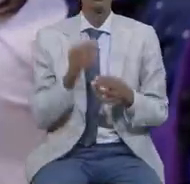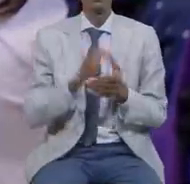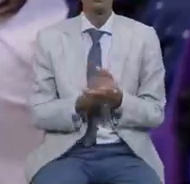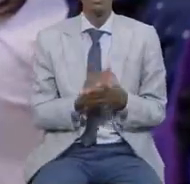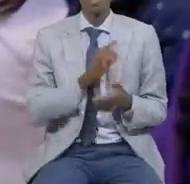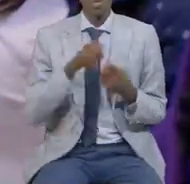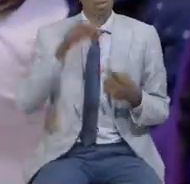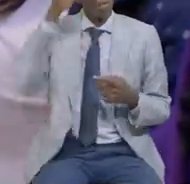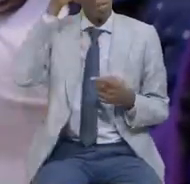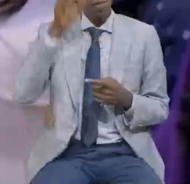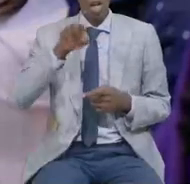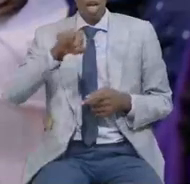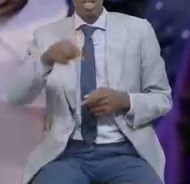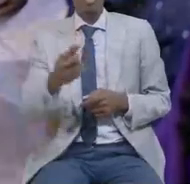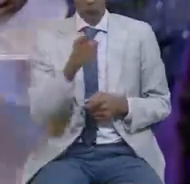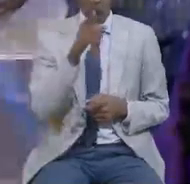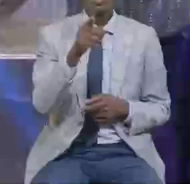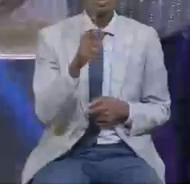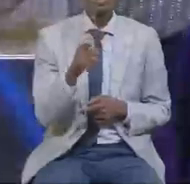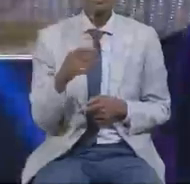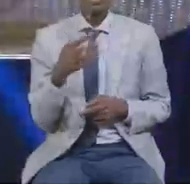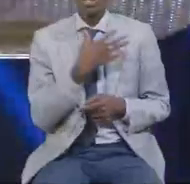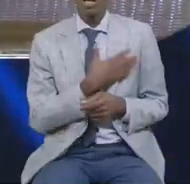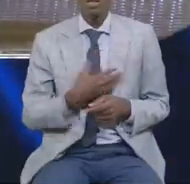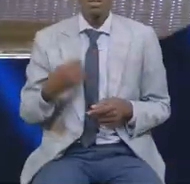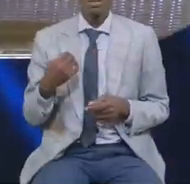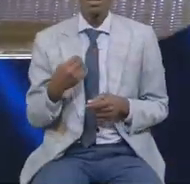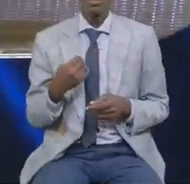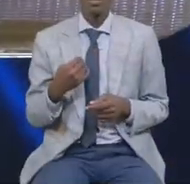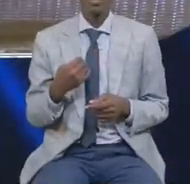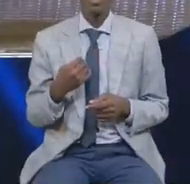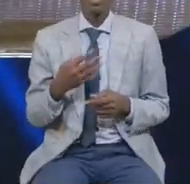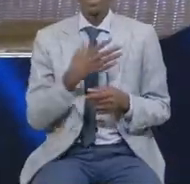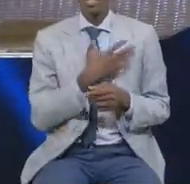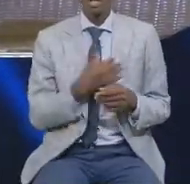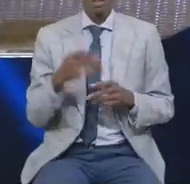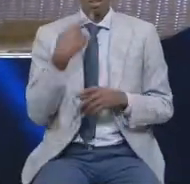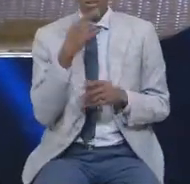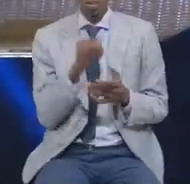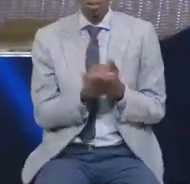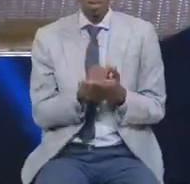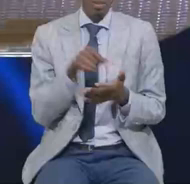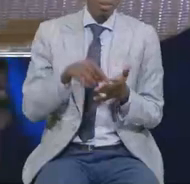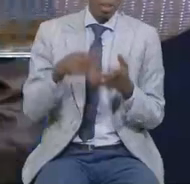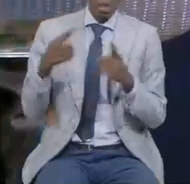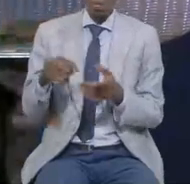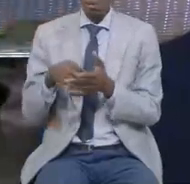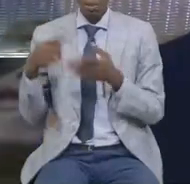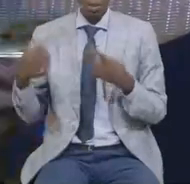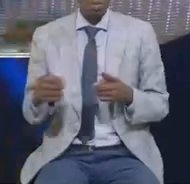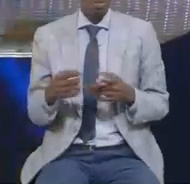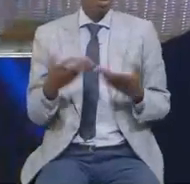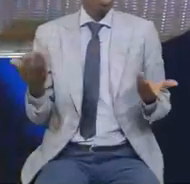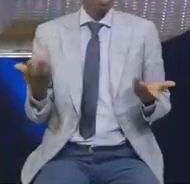cette manière, mais tu ne connais ni la tête ni la queue. On dit que voici ce que tu as fait.